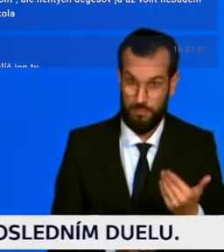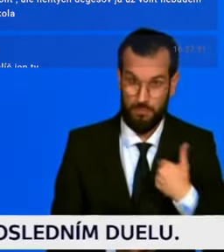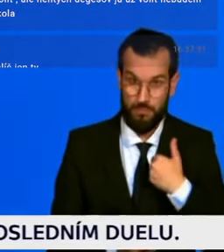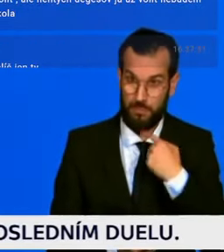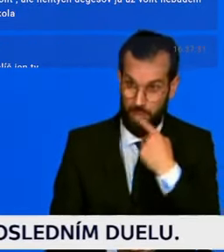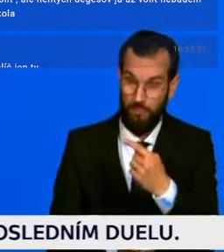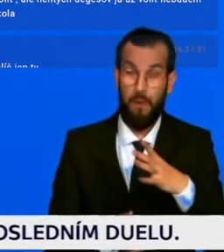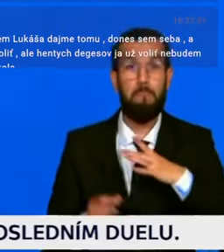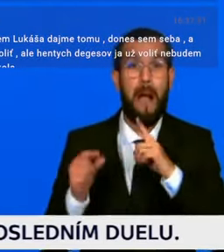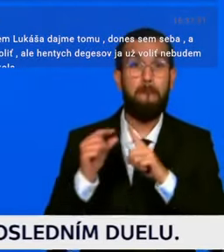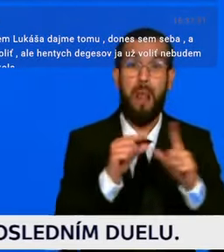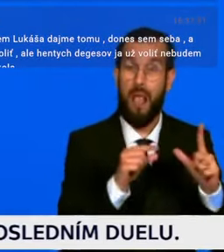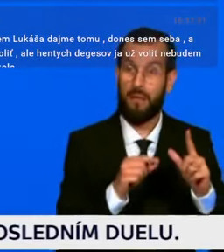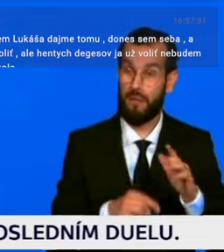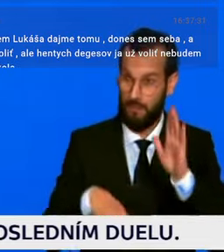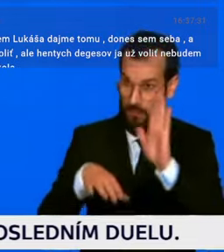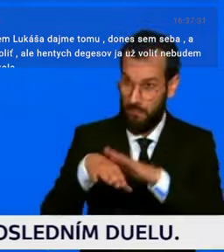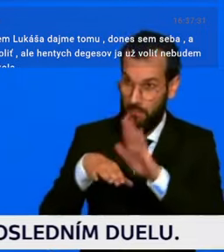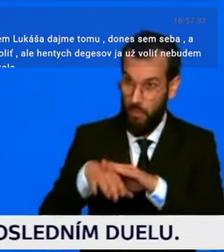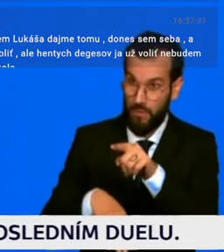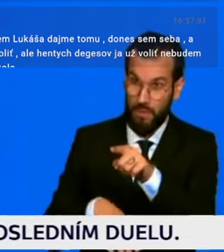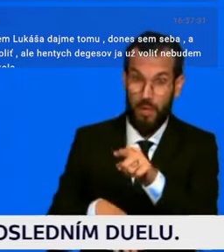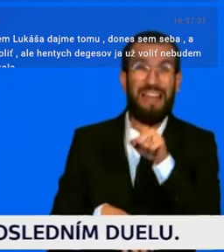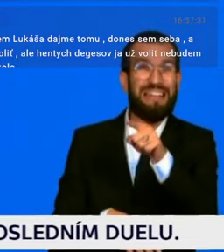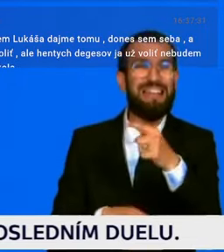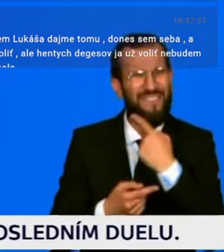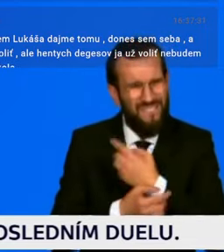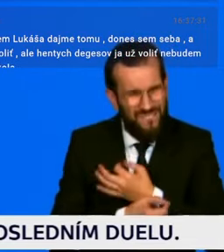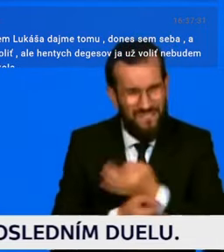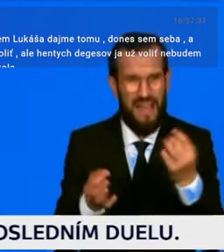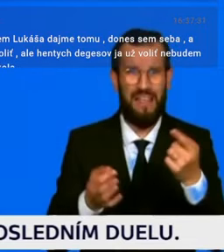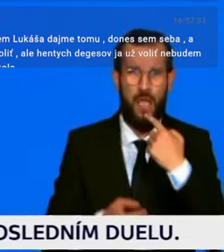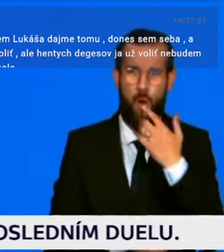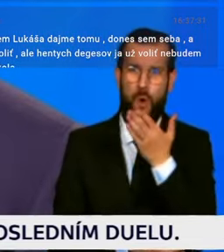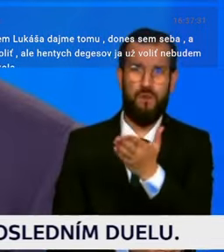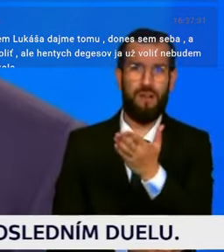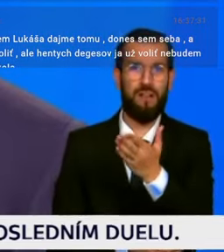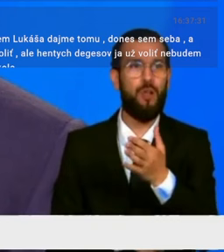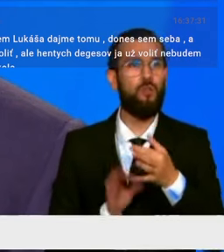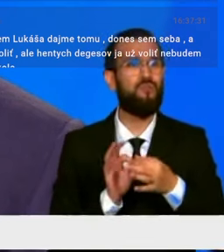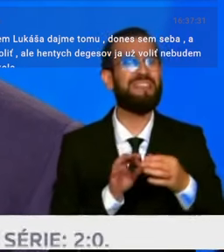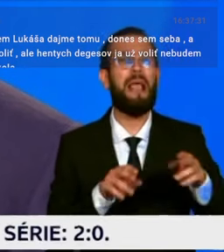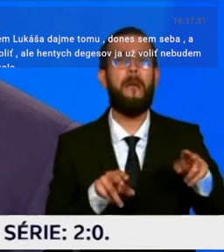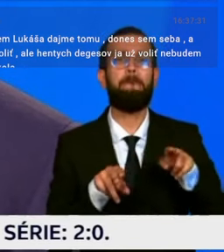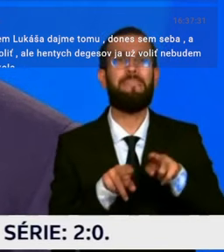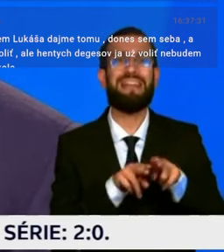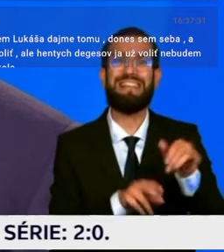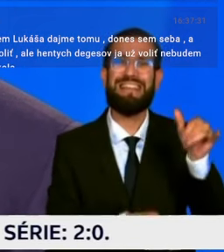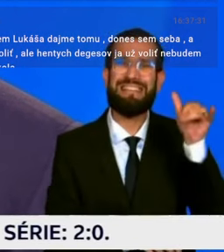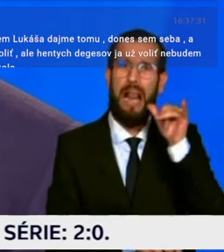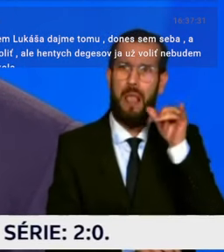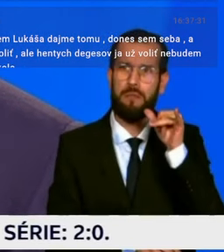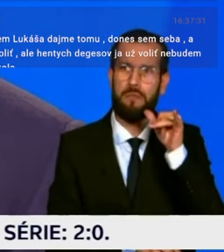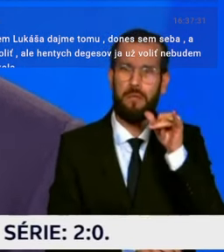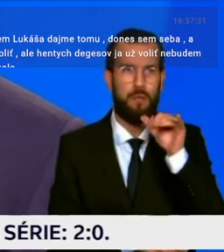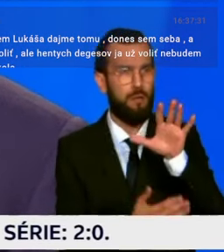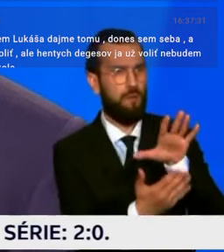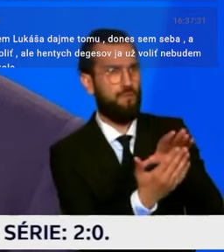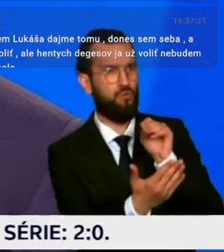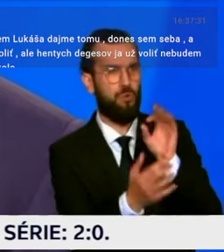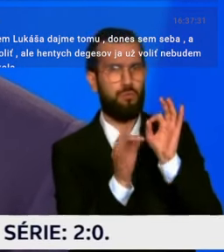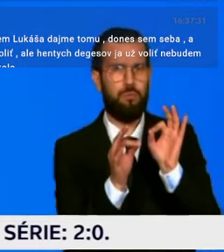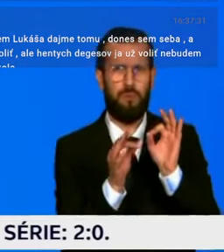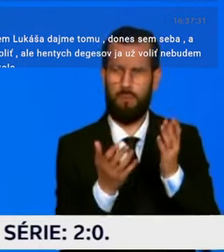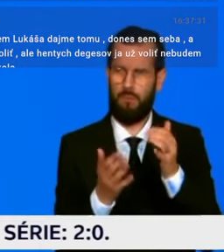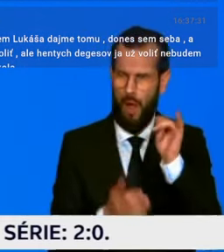pánovi pellegrinimu aj to že ste verejne povedali ako ste inšpirovaní prezidentom zelenský Tak ja neviem či to tak je alebo to